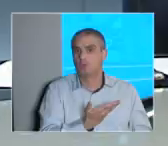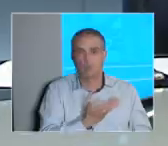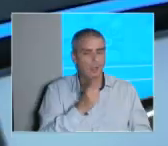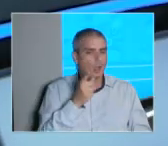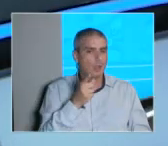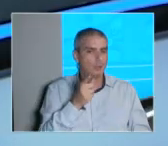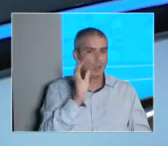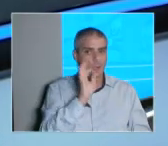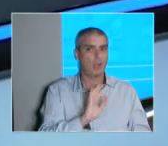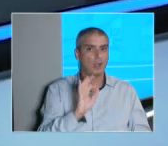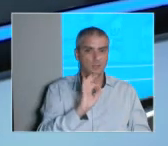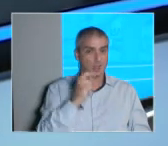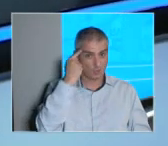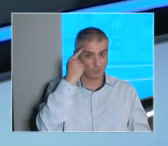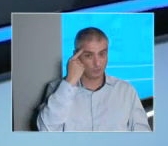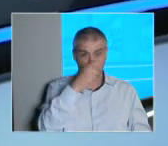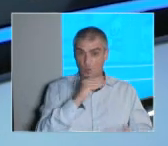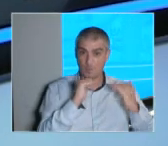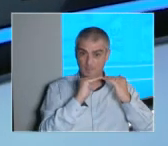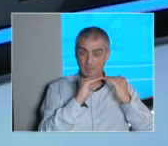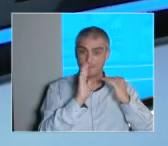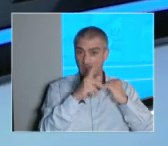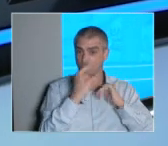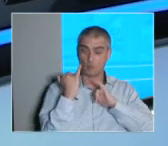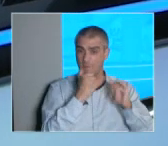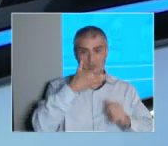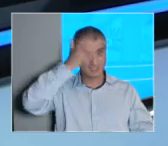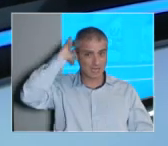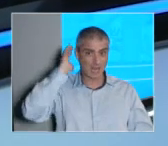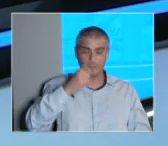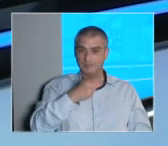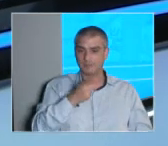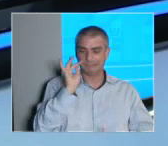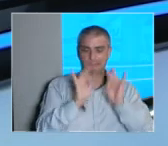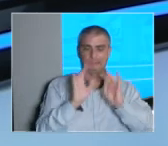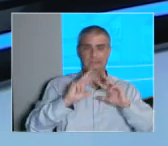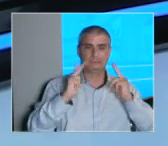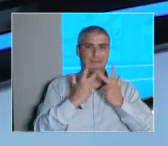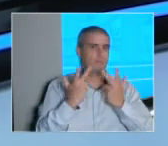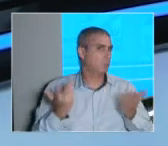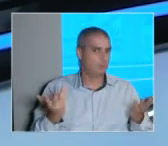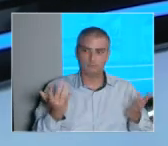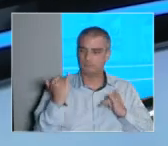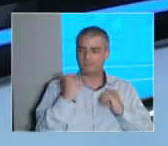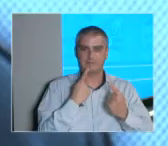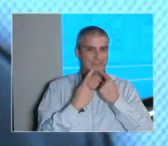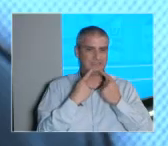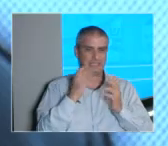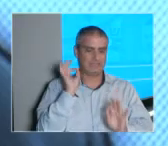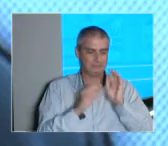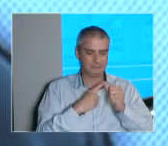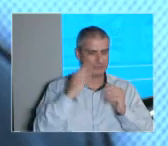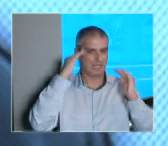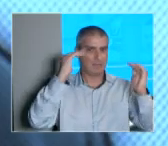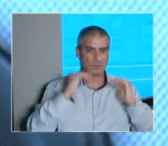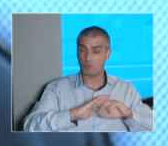אתה עדיין חושב שהוא מתאים גם כאשר הוא מביא איתו את יאיר לפיד, שמשסה נגד ציבורים, שמביא שיח מסית,